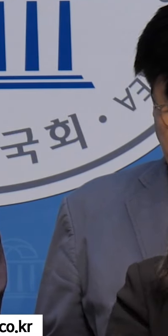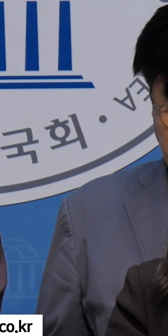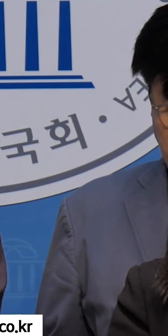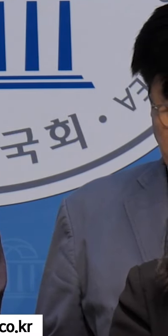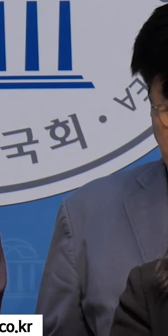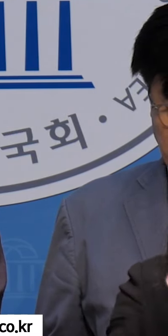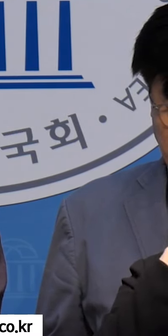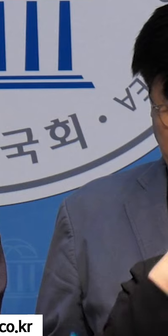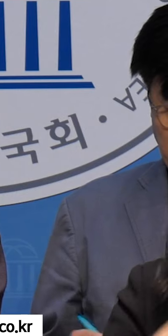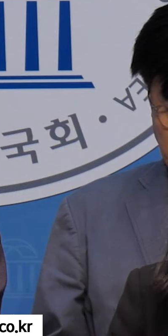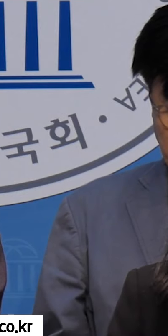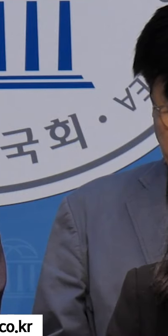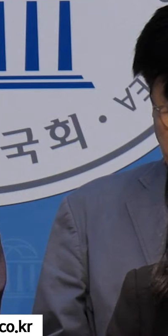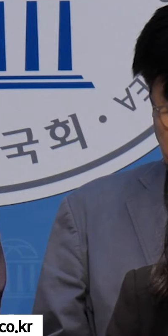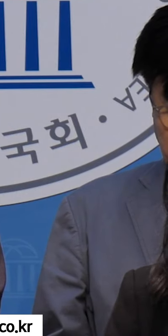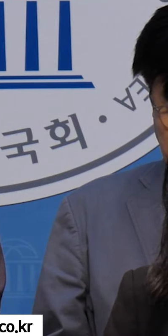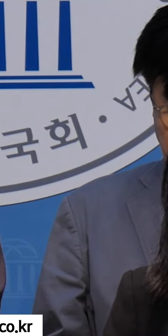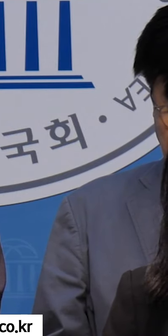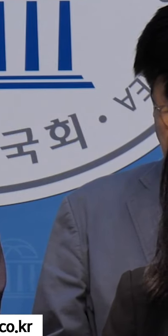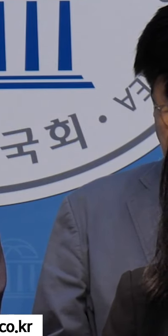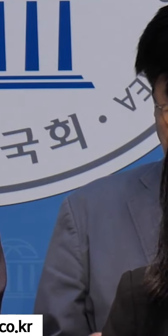어렵습니다. 그런 의미에서